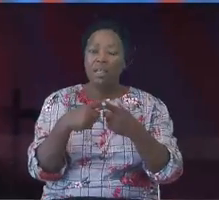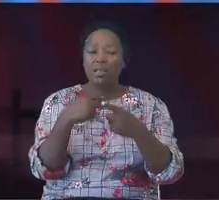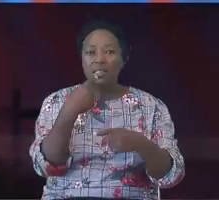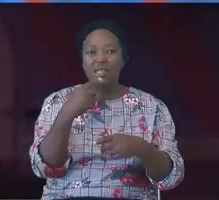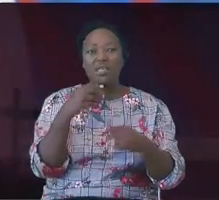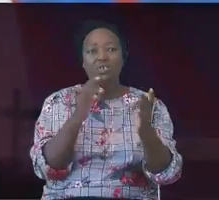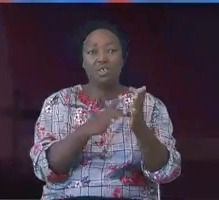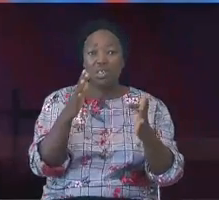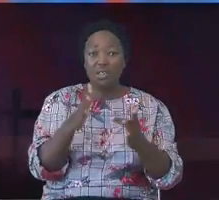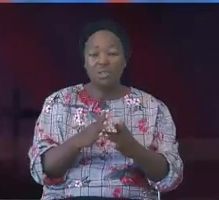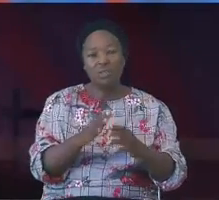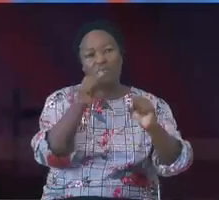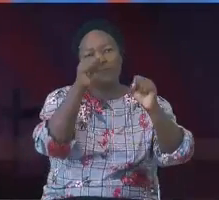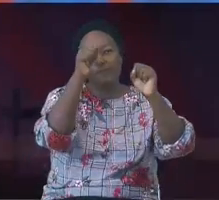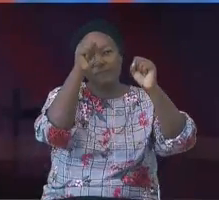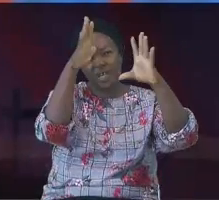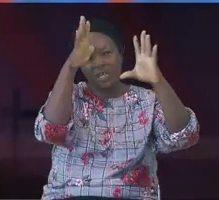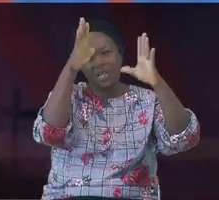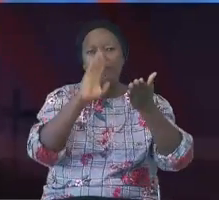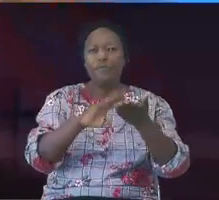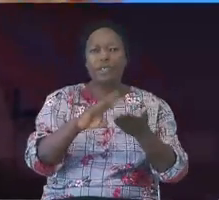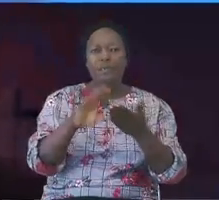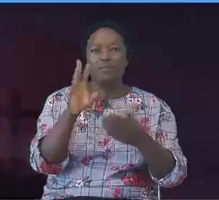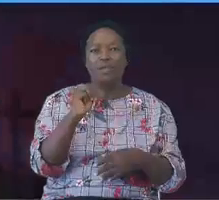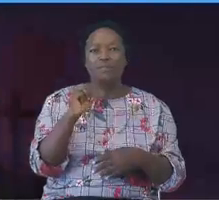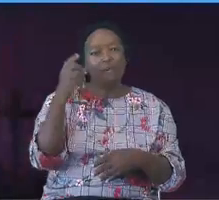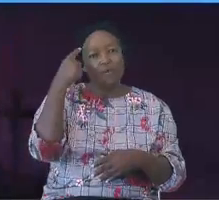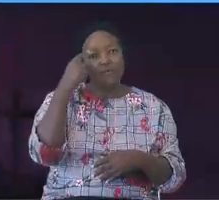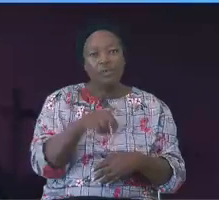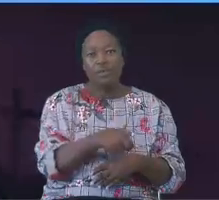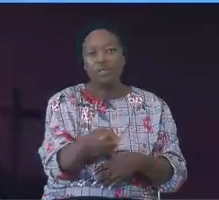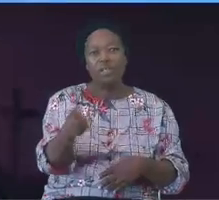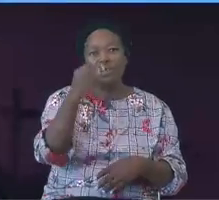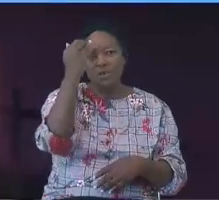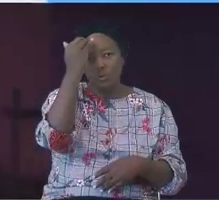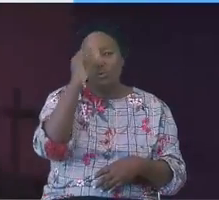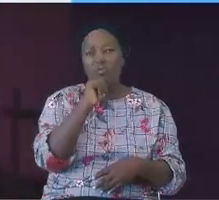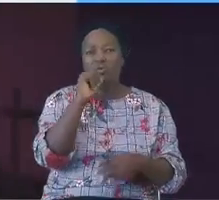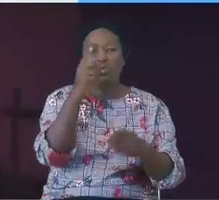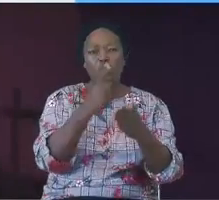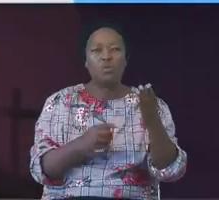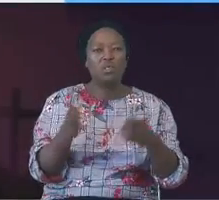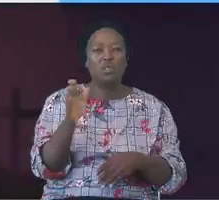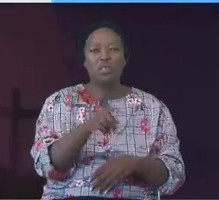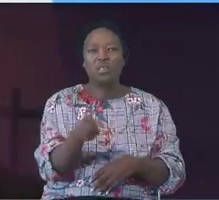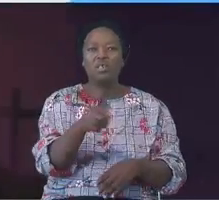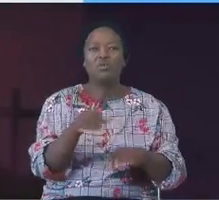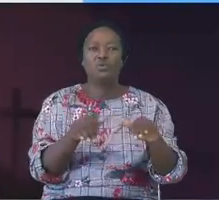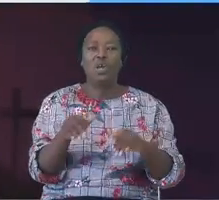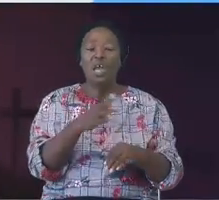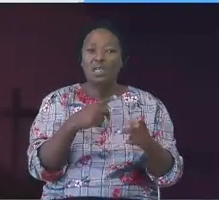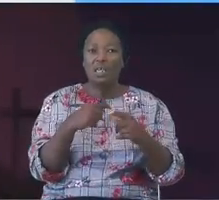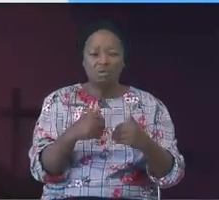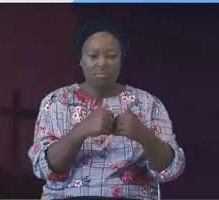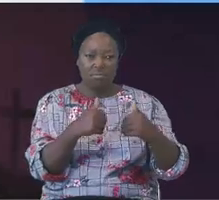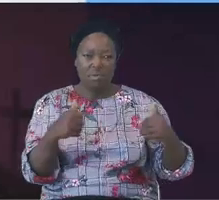23, verset 34. Luc 23, 34. Jésus dit, «